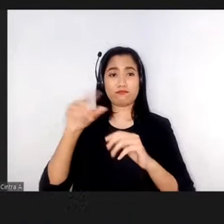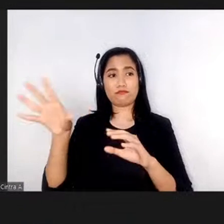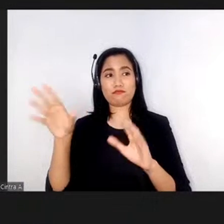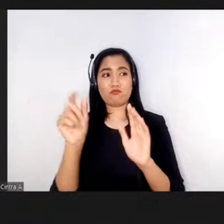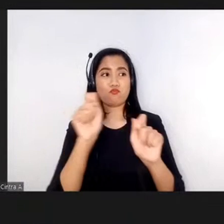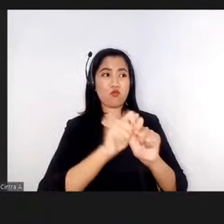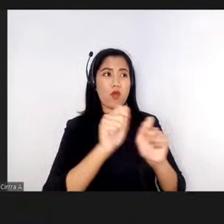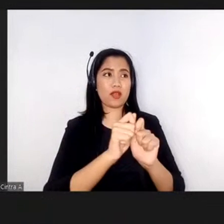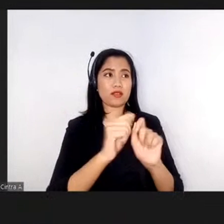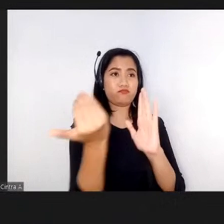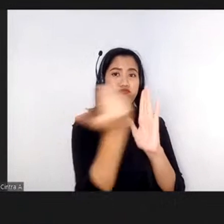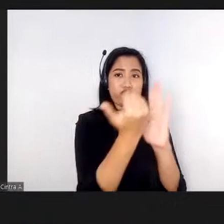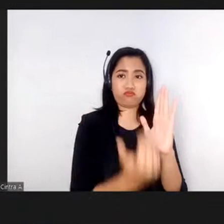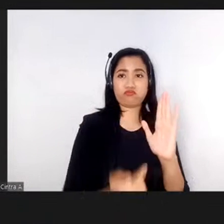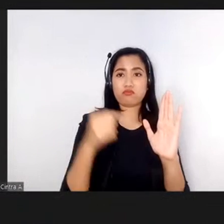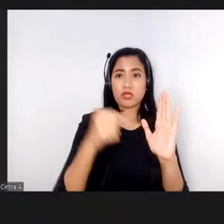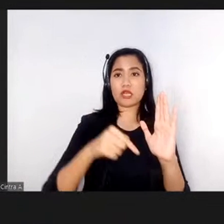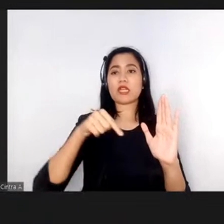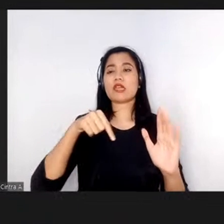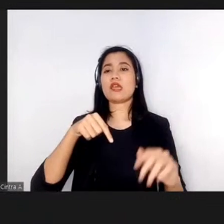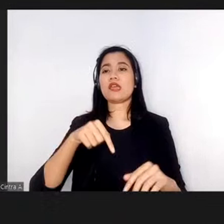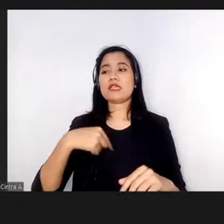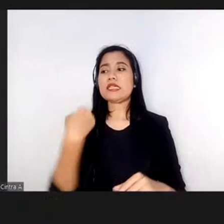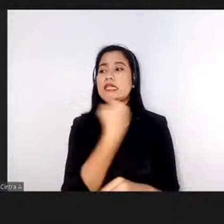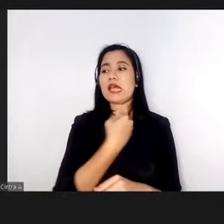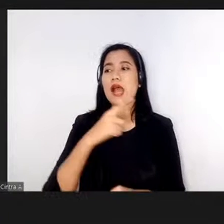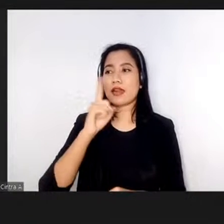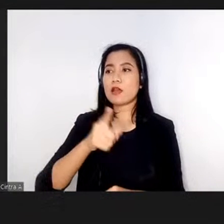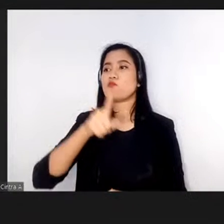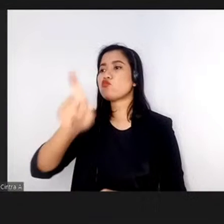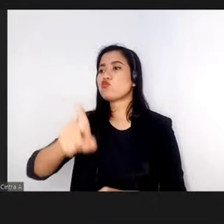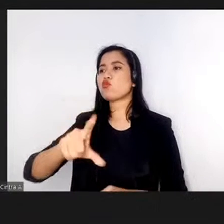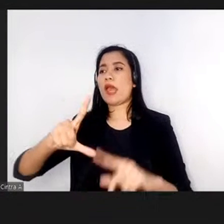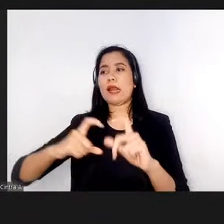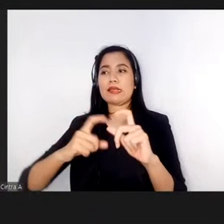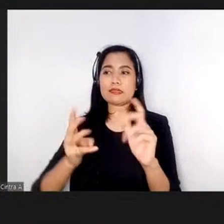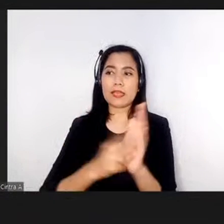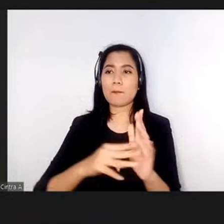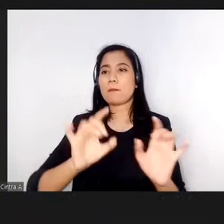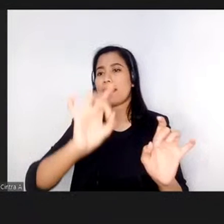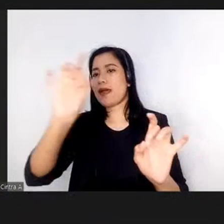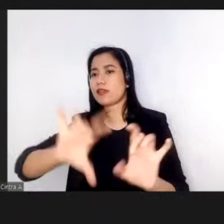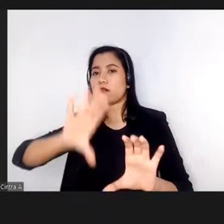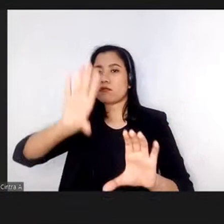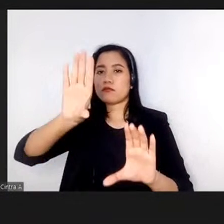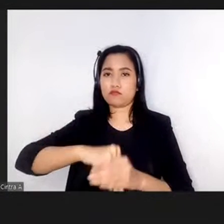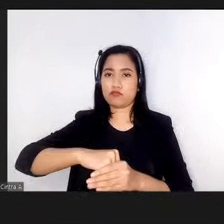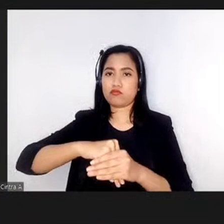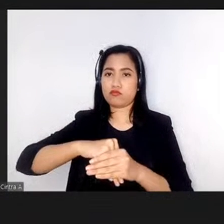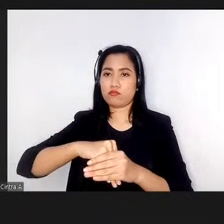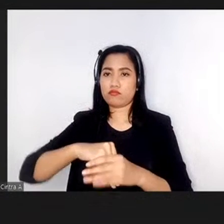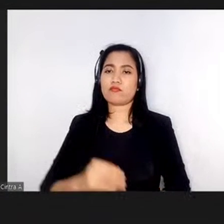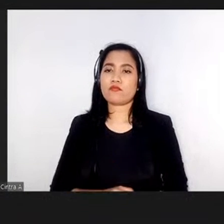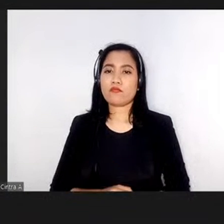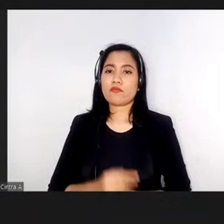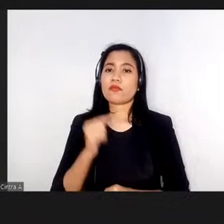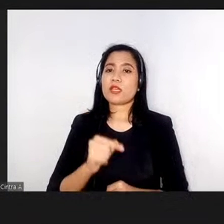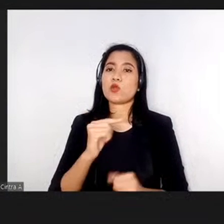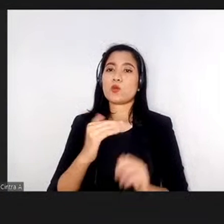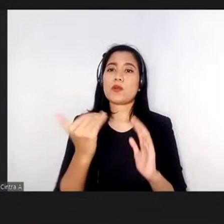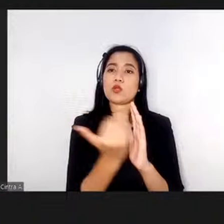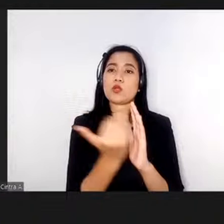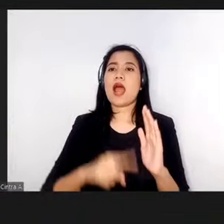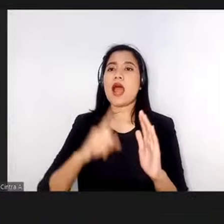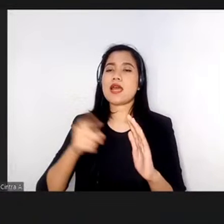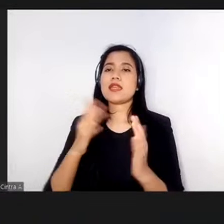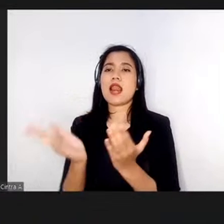eh stakeholder eh eksternal seperti LSM dan sebagainya dan juga kebijakannya itu dipublikasan dalam laman eab Am